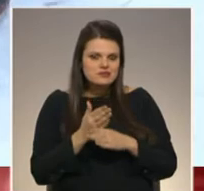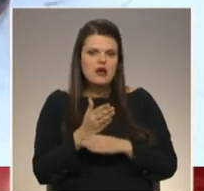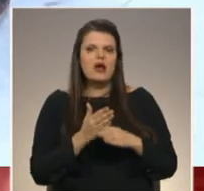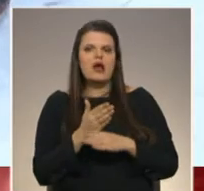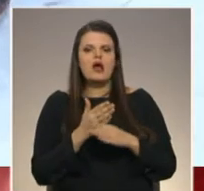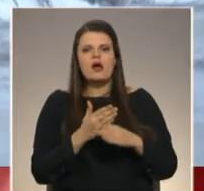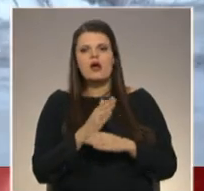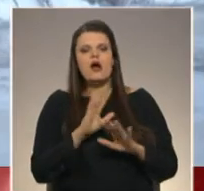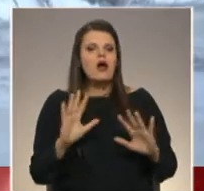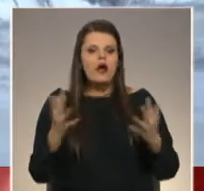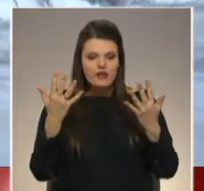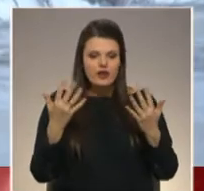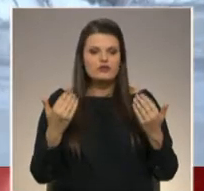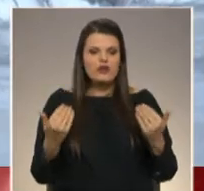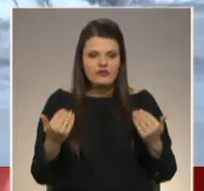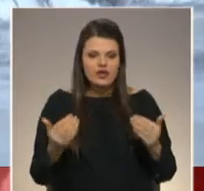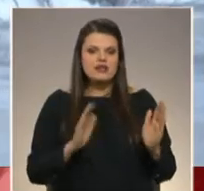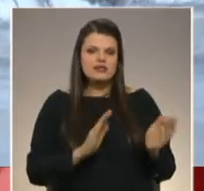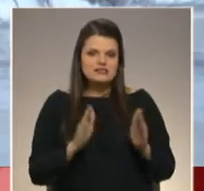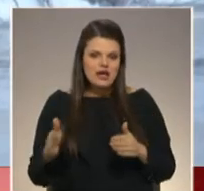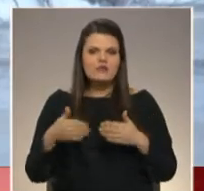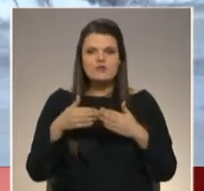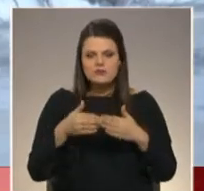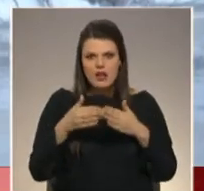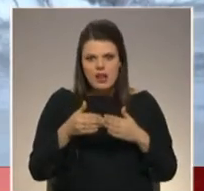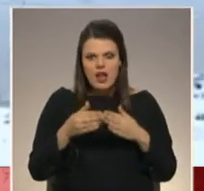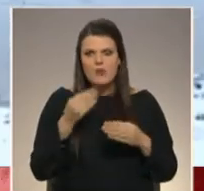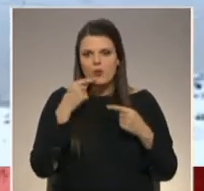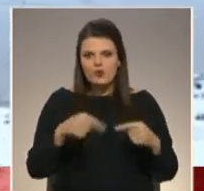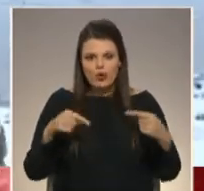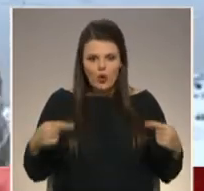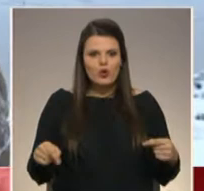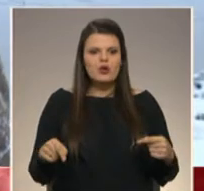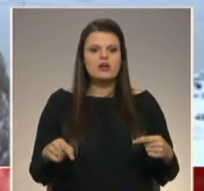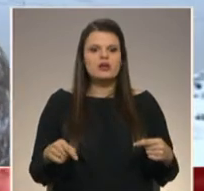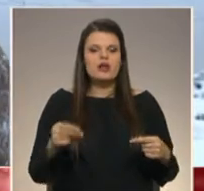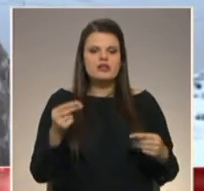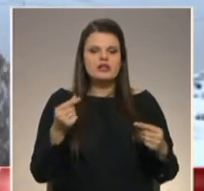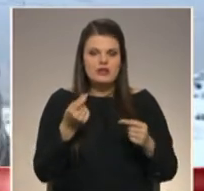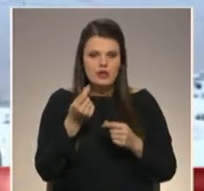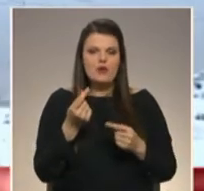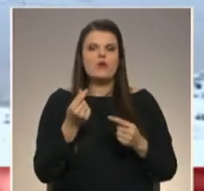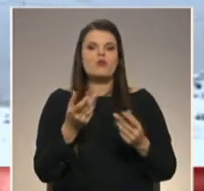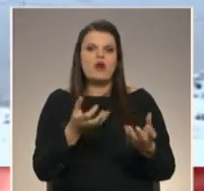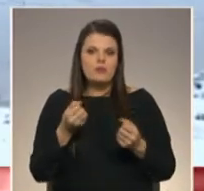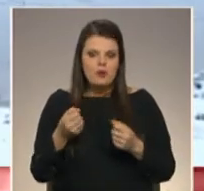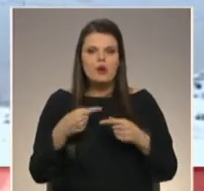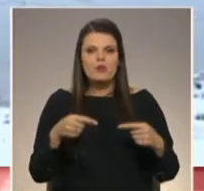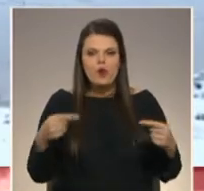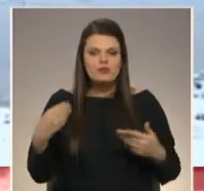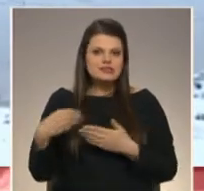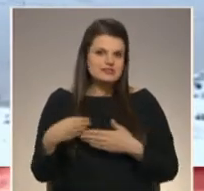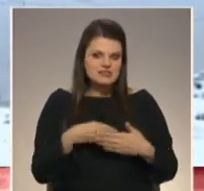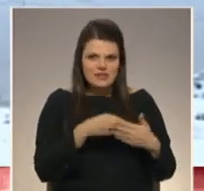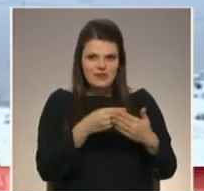Es katra gadījuma. Nu, ot, tagad sagatavosim laivas. Produkti tikko ļauta lauka bija atgojuši. Produktus